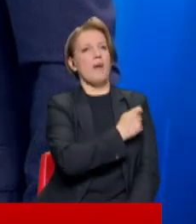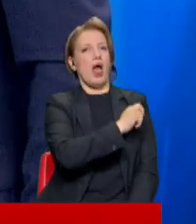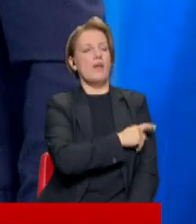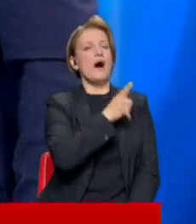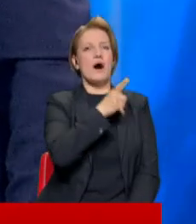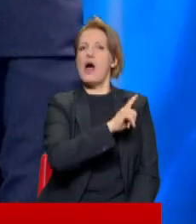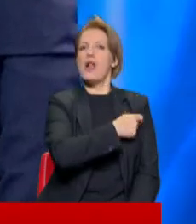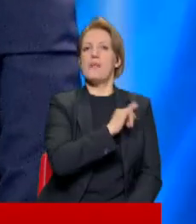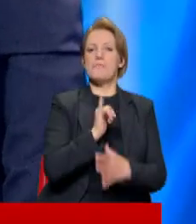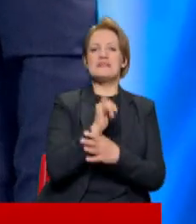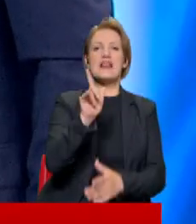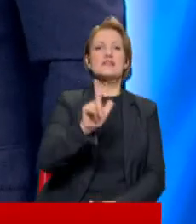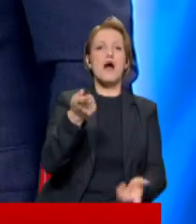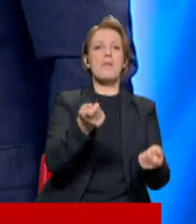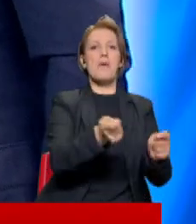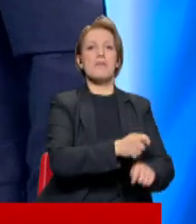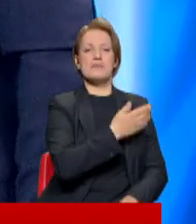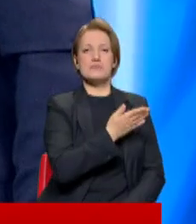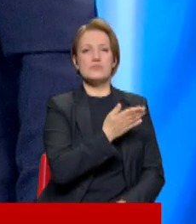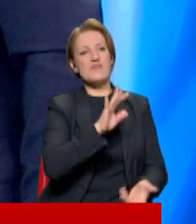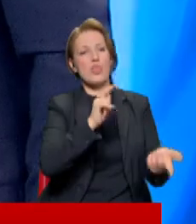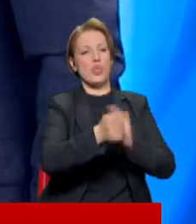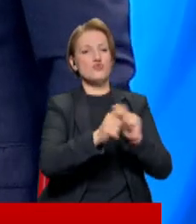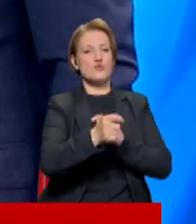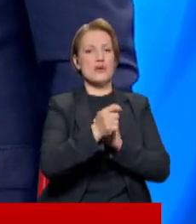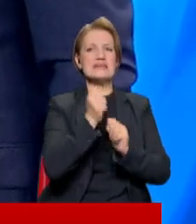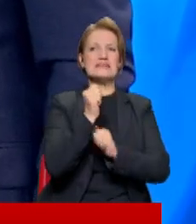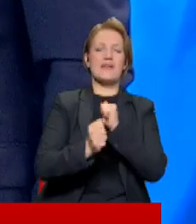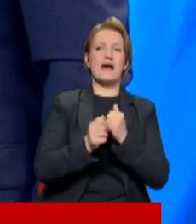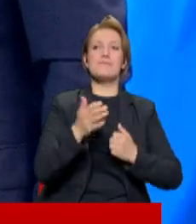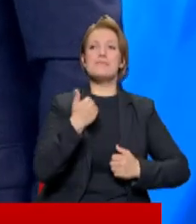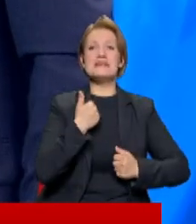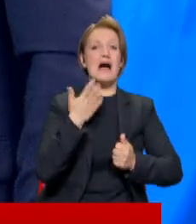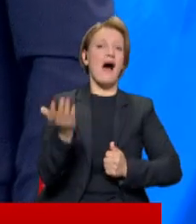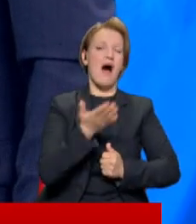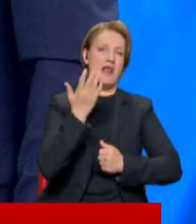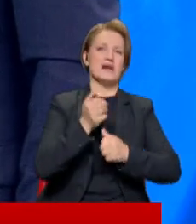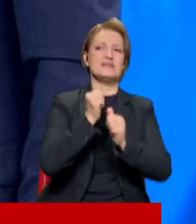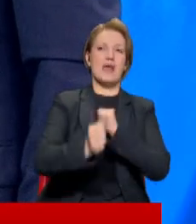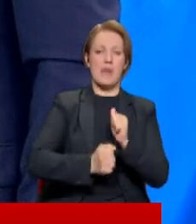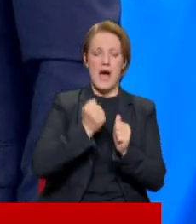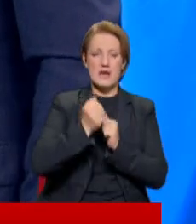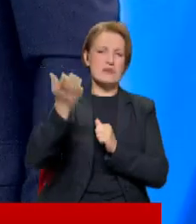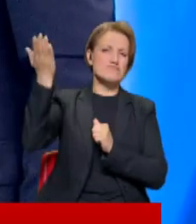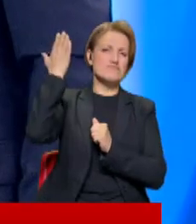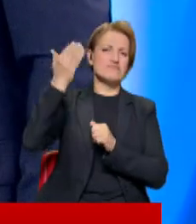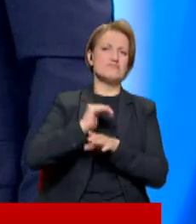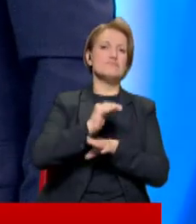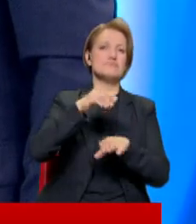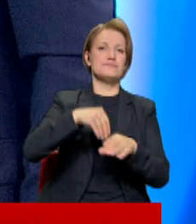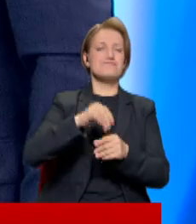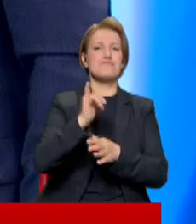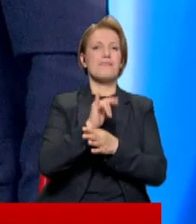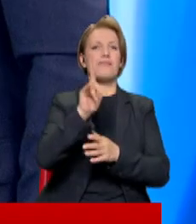Almanya meslek liselerini kapatıyor veya dönüştürüyor artık Sanayi devrildi ama biz hala Sanayi devrinde yaşadığımız için meslek